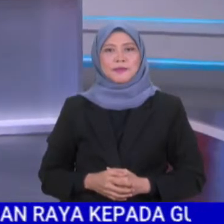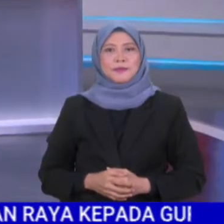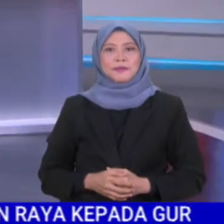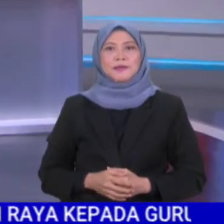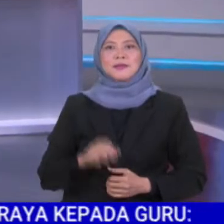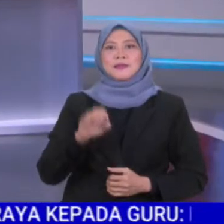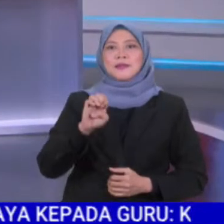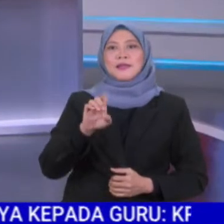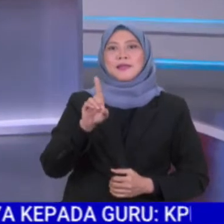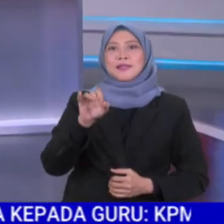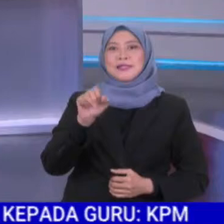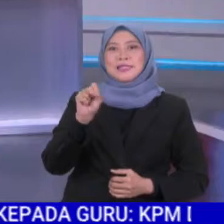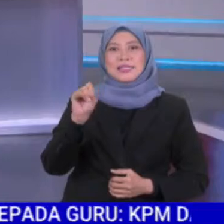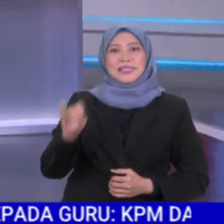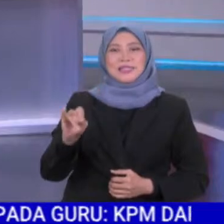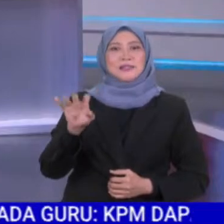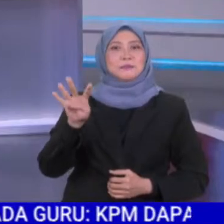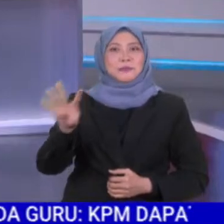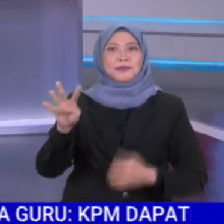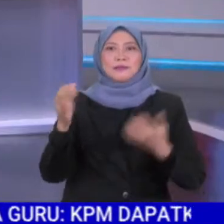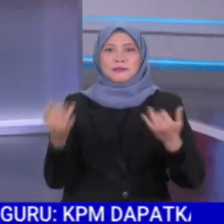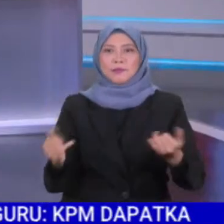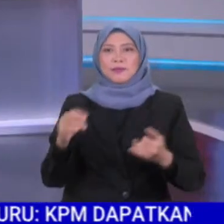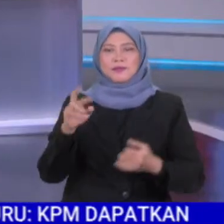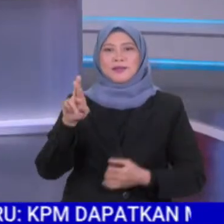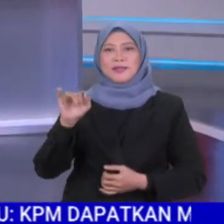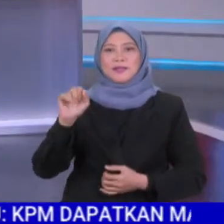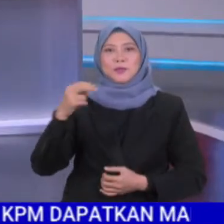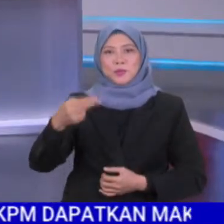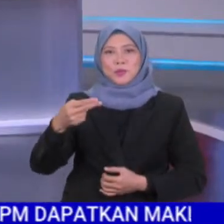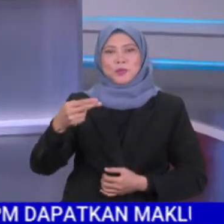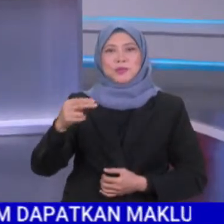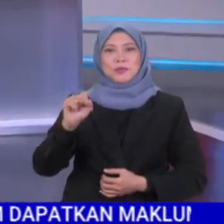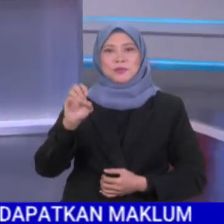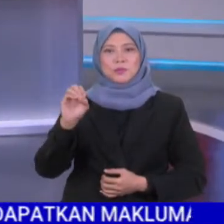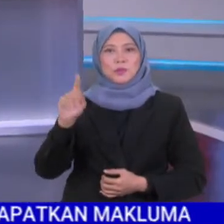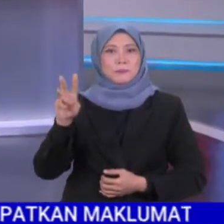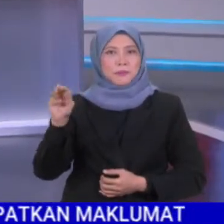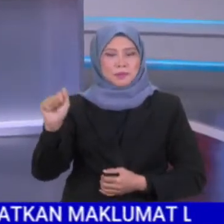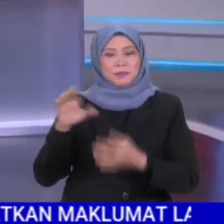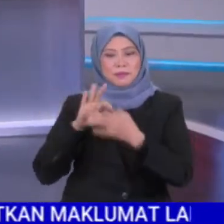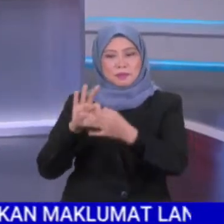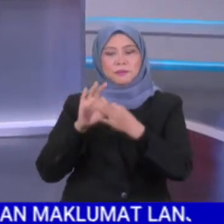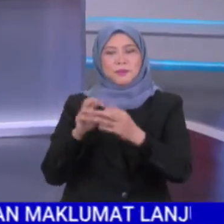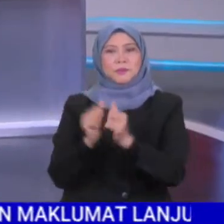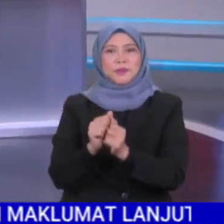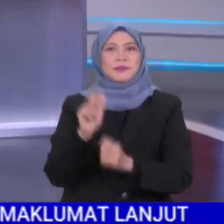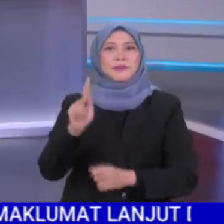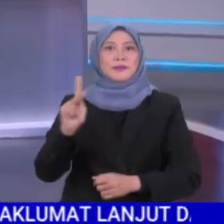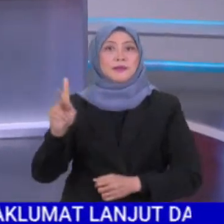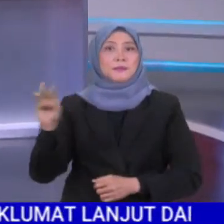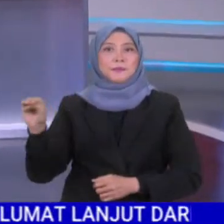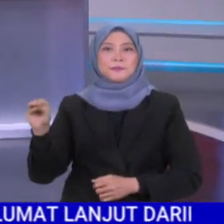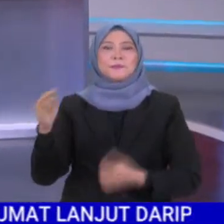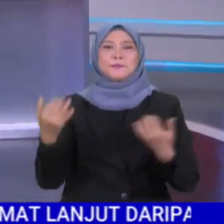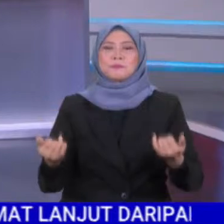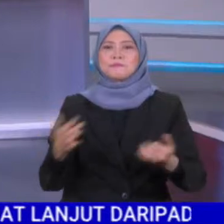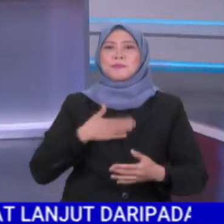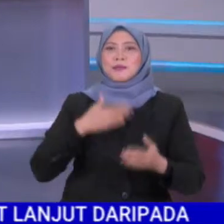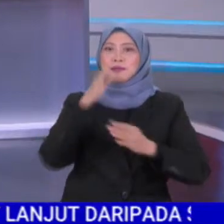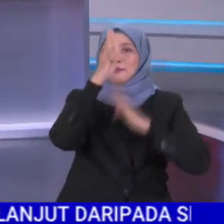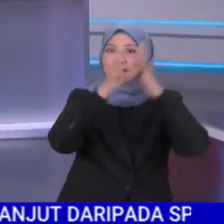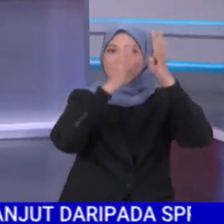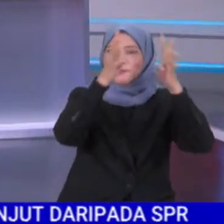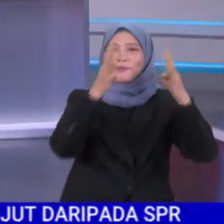Edisi keempat penganjuran Riuh Sok Mo bersama Celcom, Anjuran Kementerian Komunikasi dan Multimedia menerusi kumpulan My Kreatif